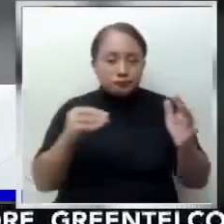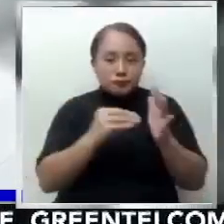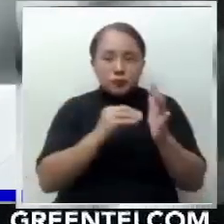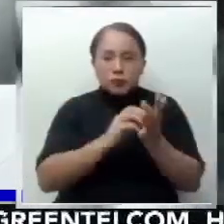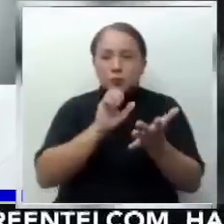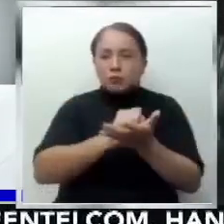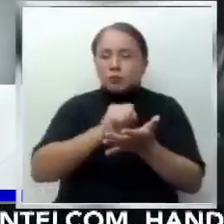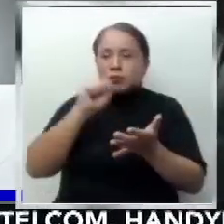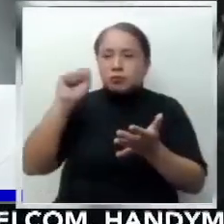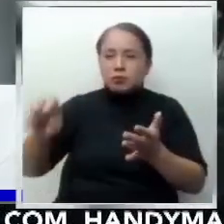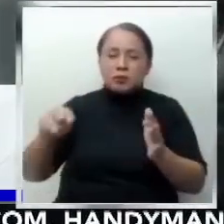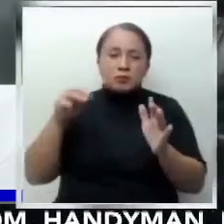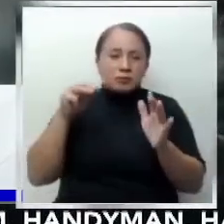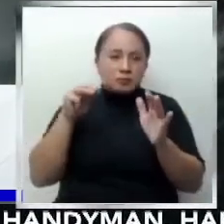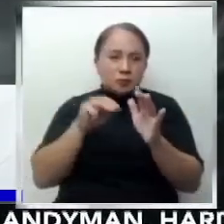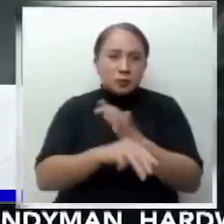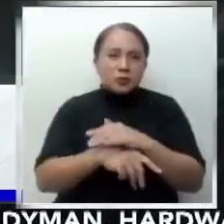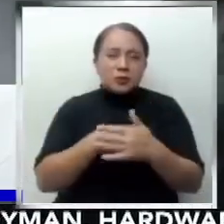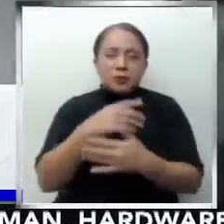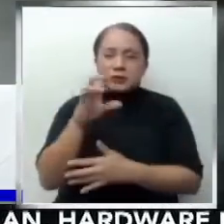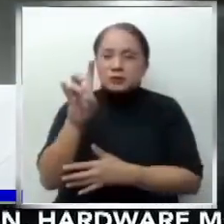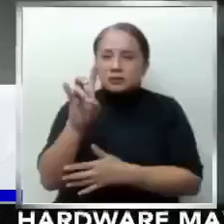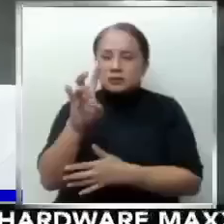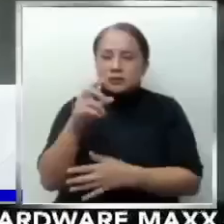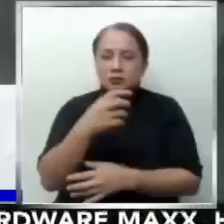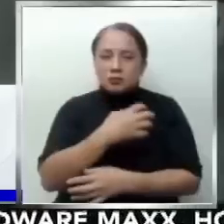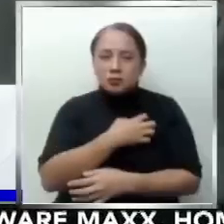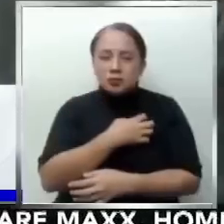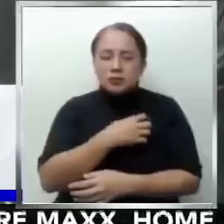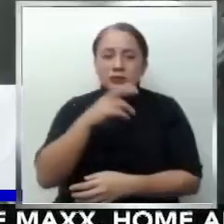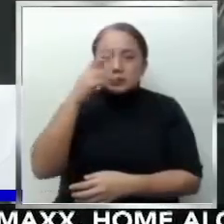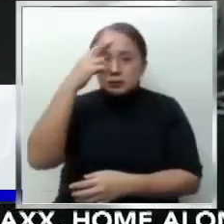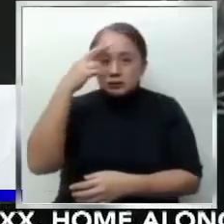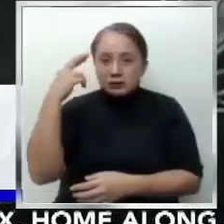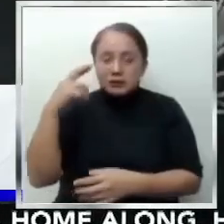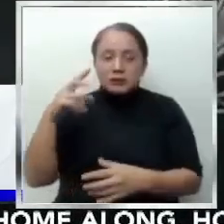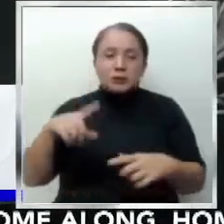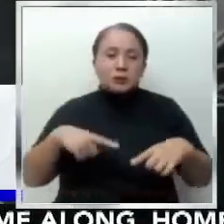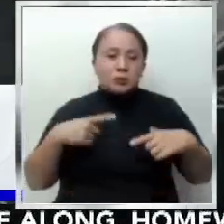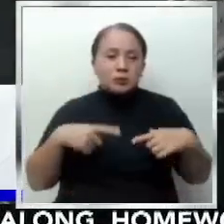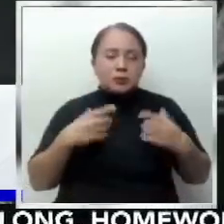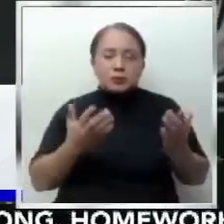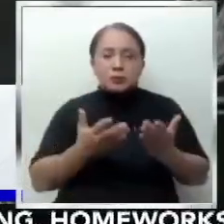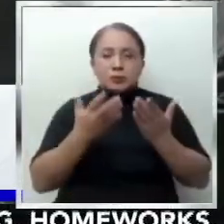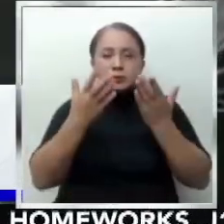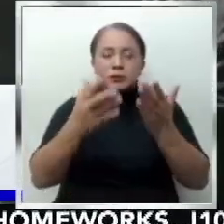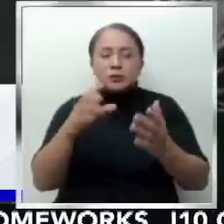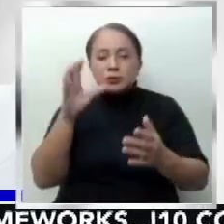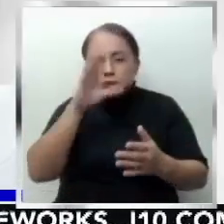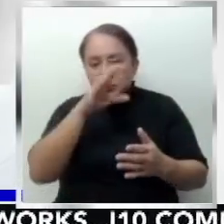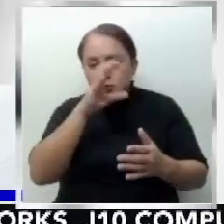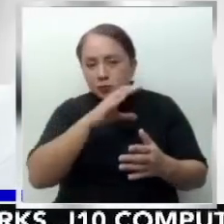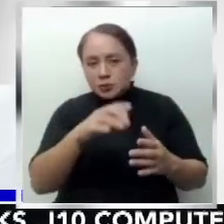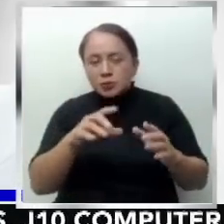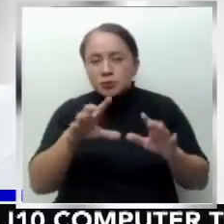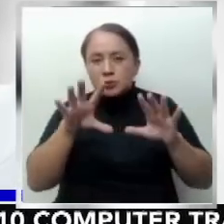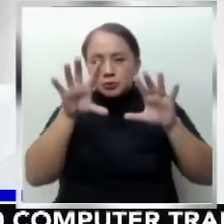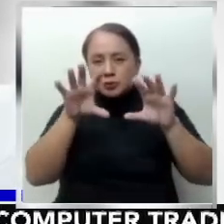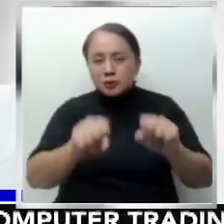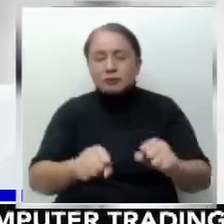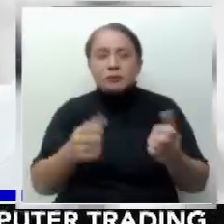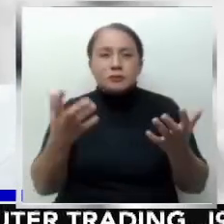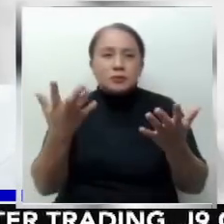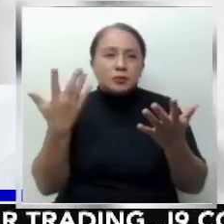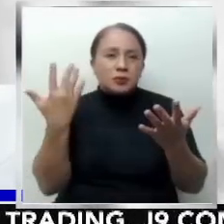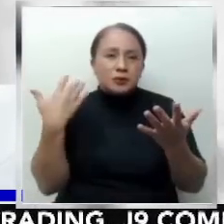murder laban sa 17 pulis Rizal at Laguna na naghain ng search warrant kay Asuncion sa Dasmariñas, Cavite noong